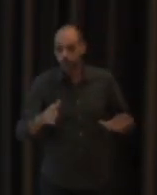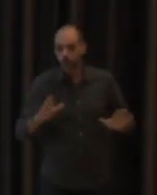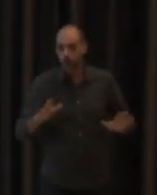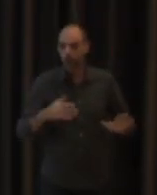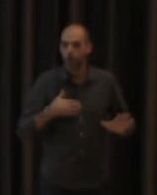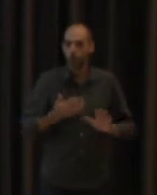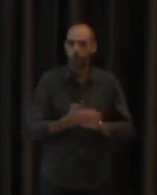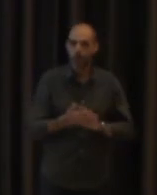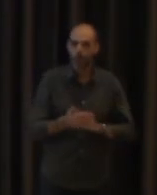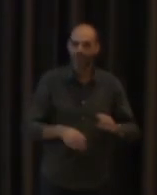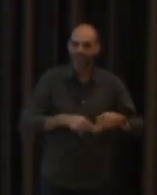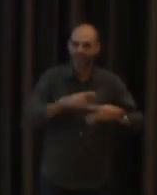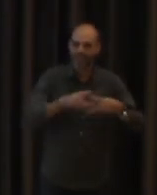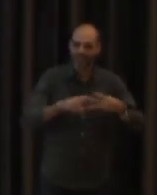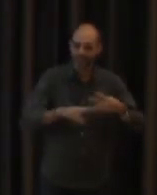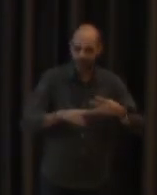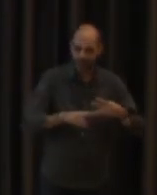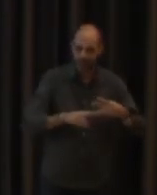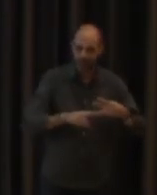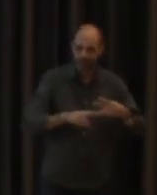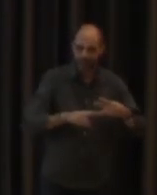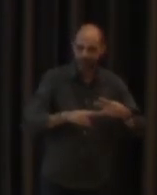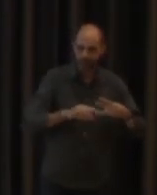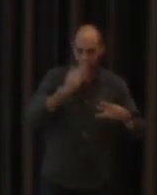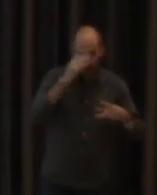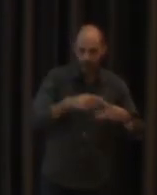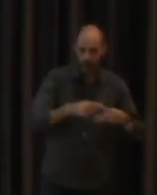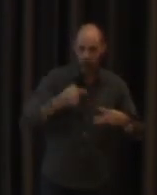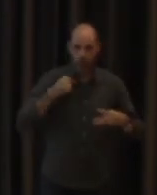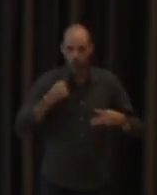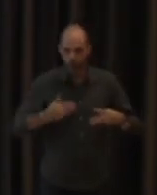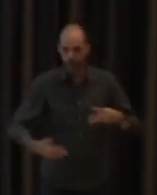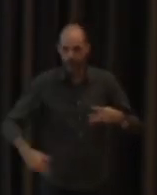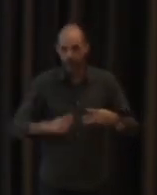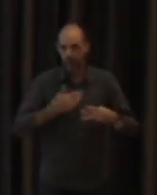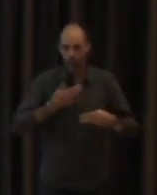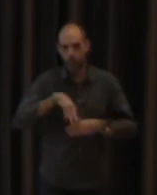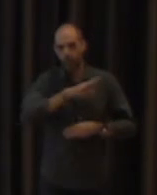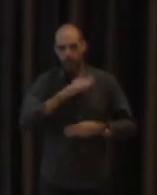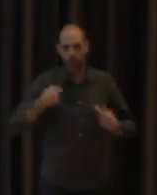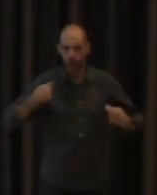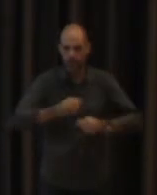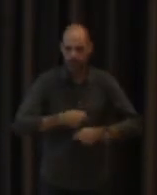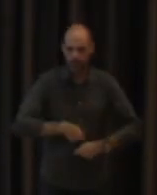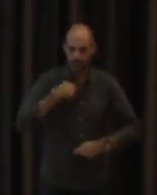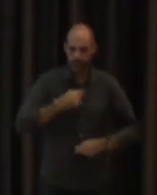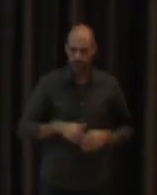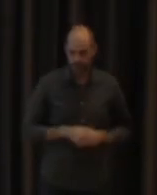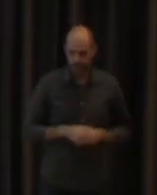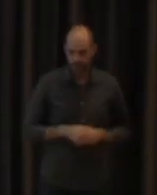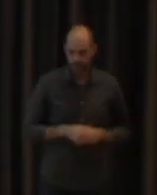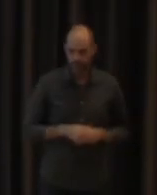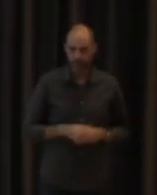tres participants, de tres elements com a mínim. Per exemple, la brusa, la faldilla i potser la bufanda o la jaqueta. Els